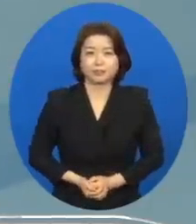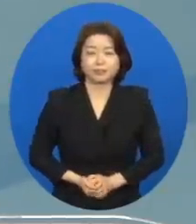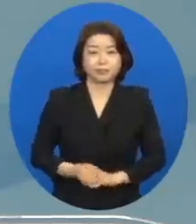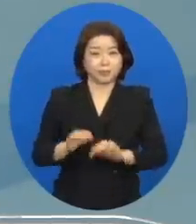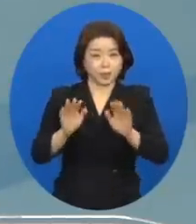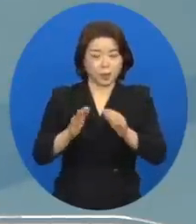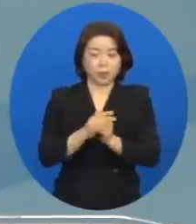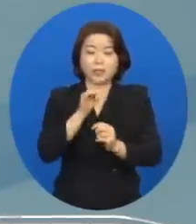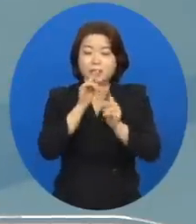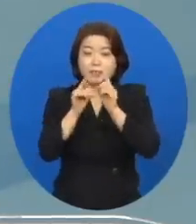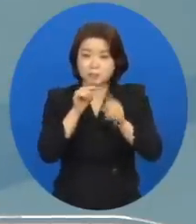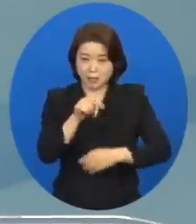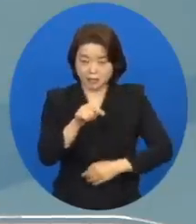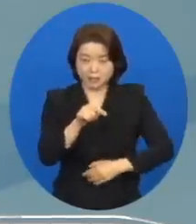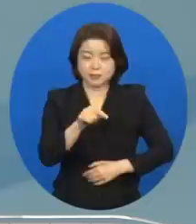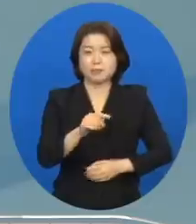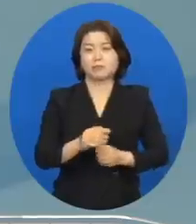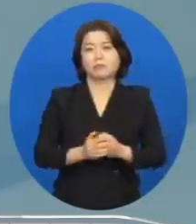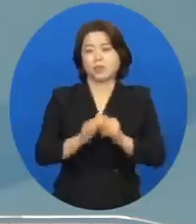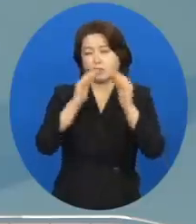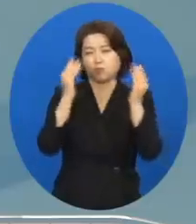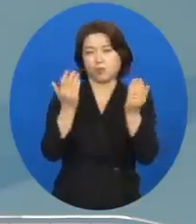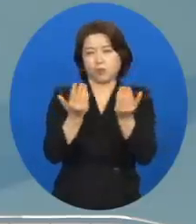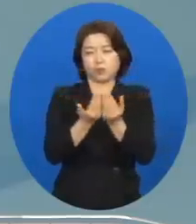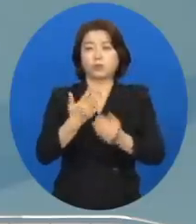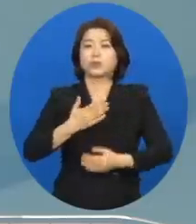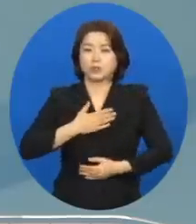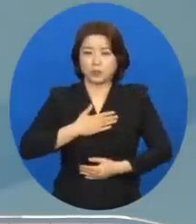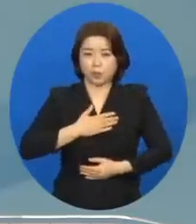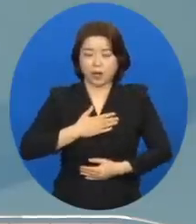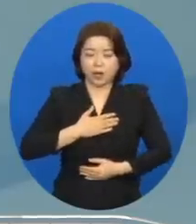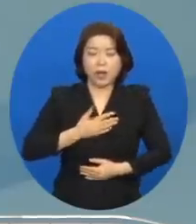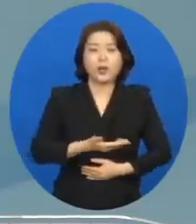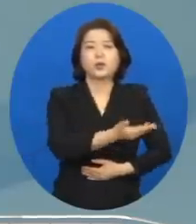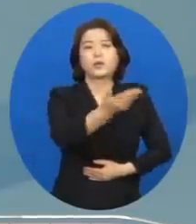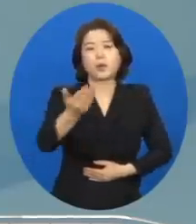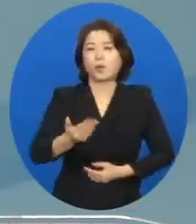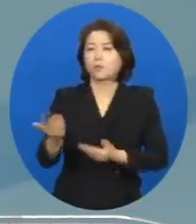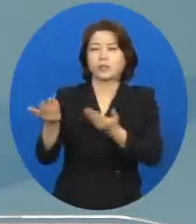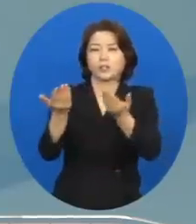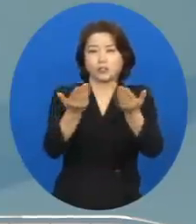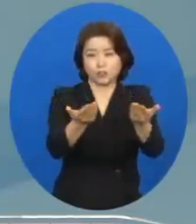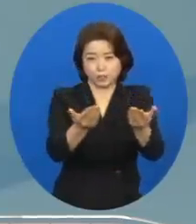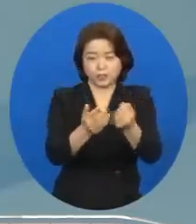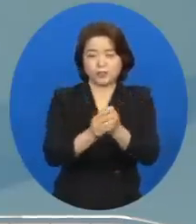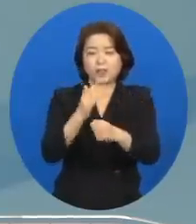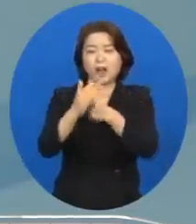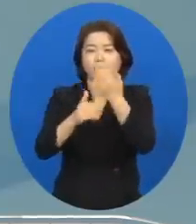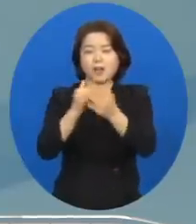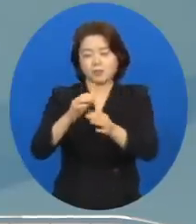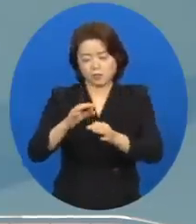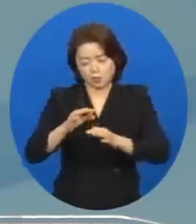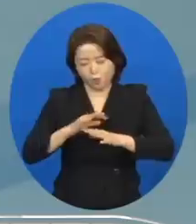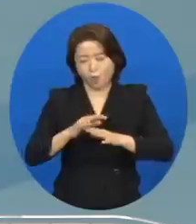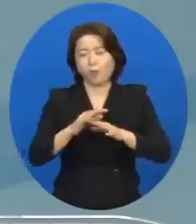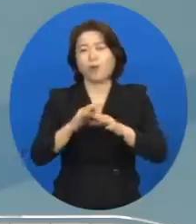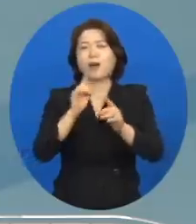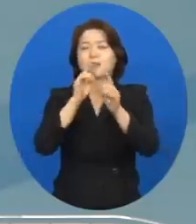오늘 이 말씀은 전적으로 저와 여러분에게 주시는 하나님의 놀라운